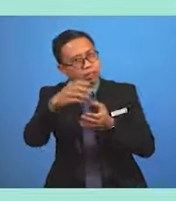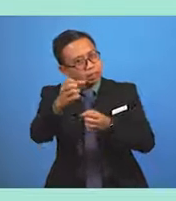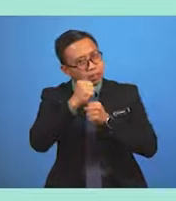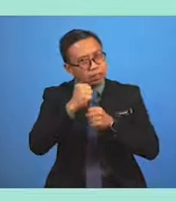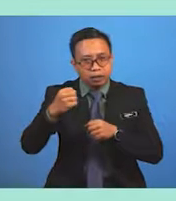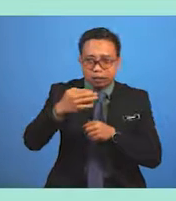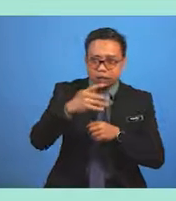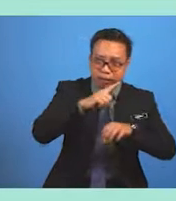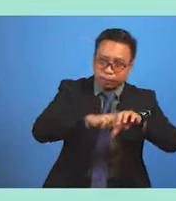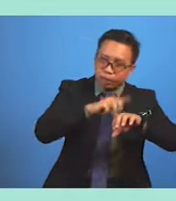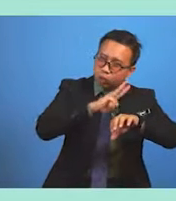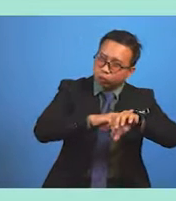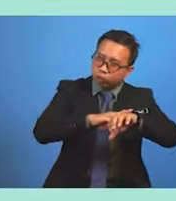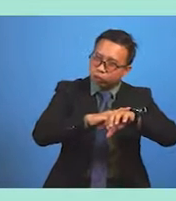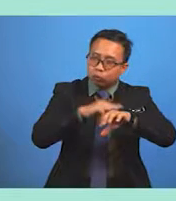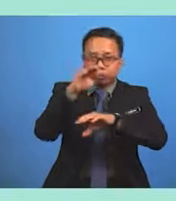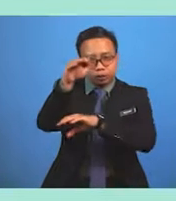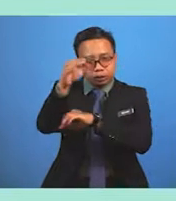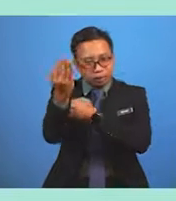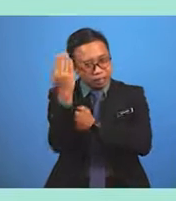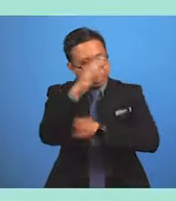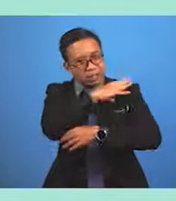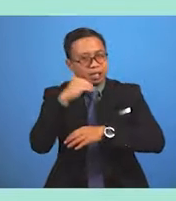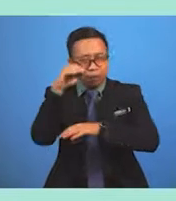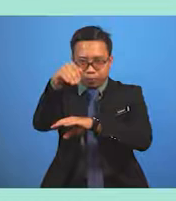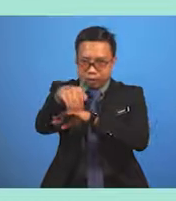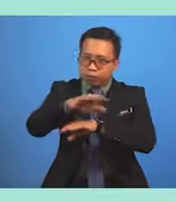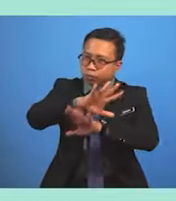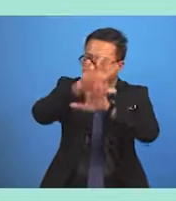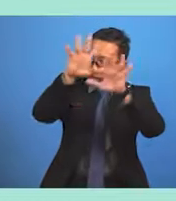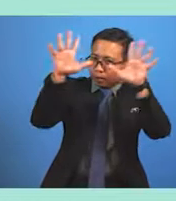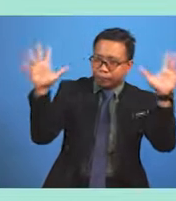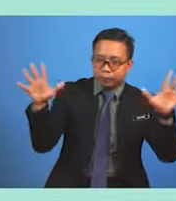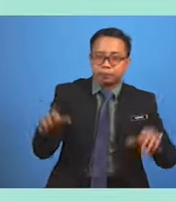ikan pada waktu siang dan malam yang terang.